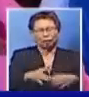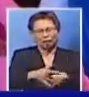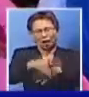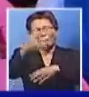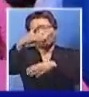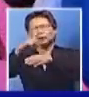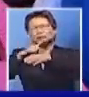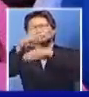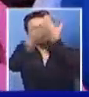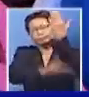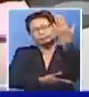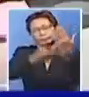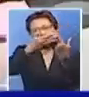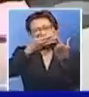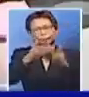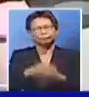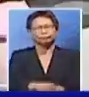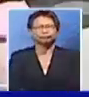negara.